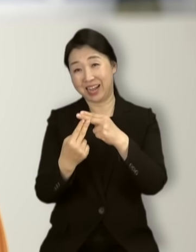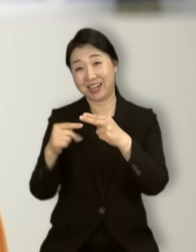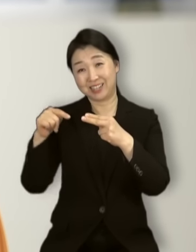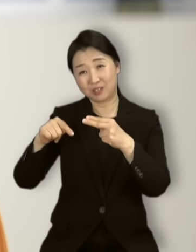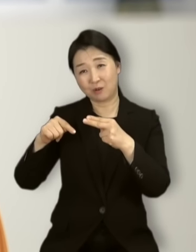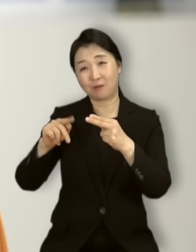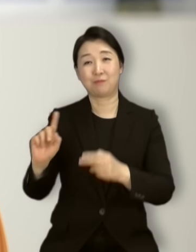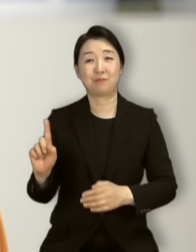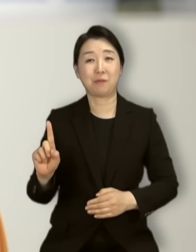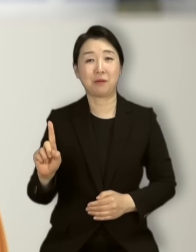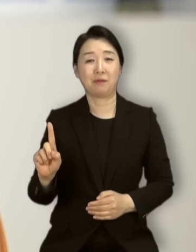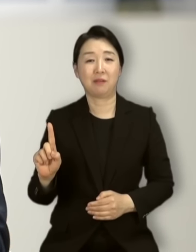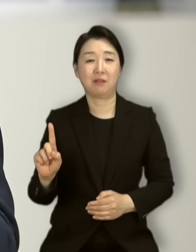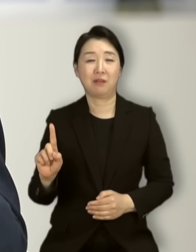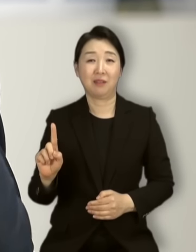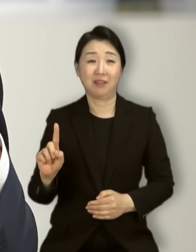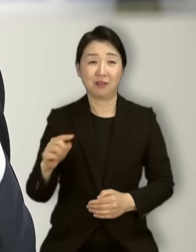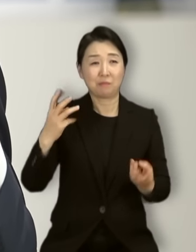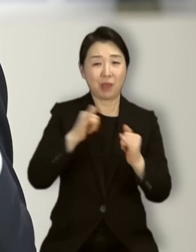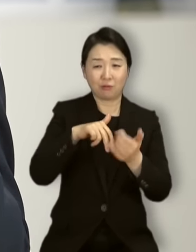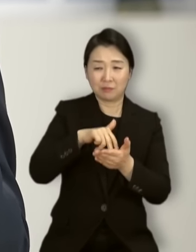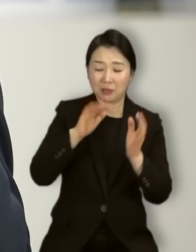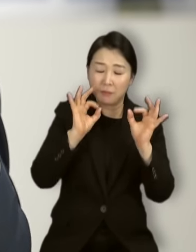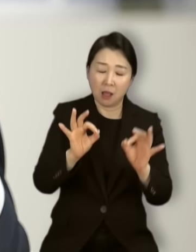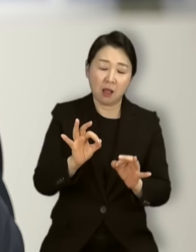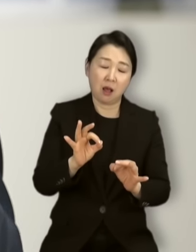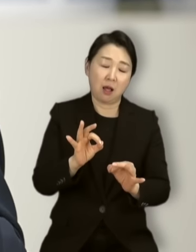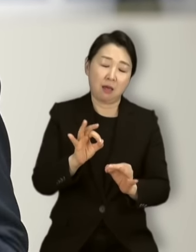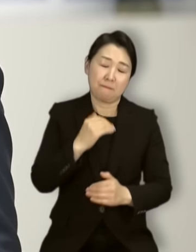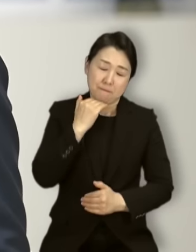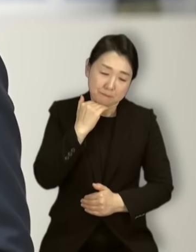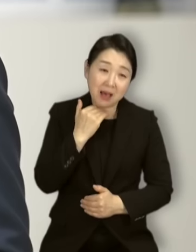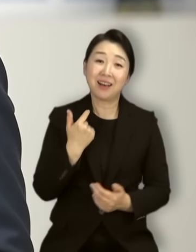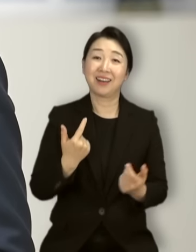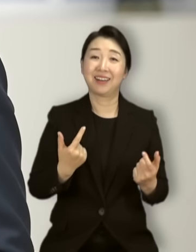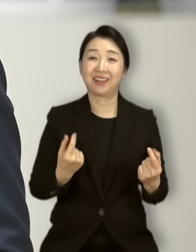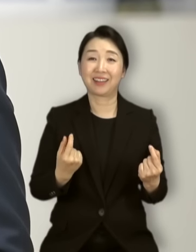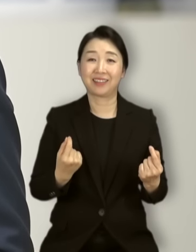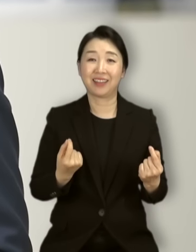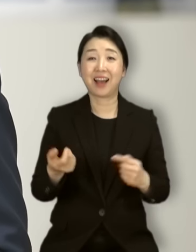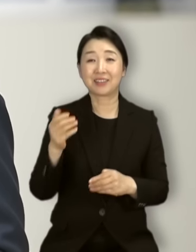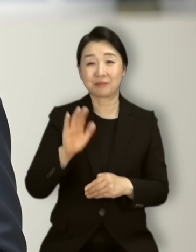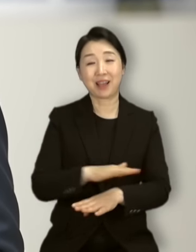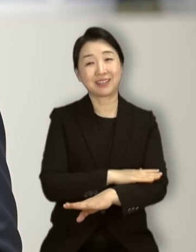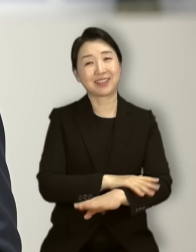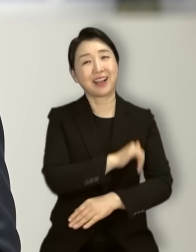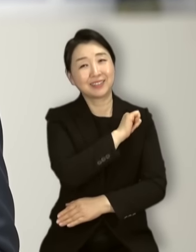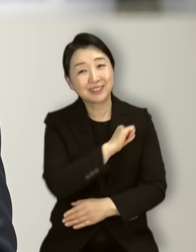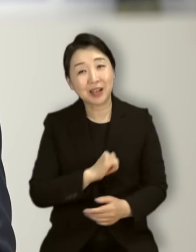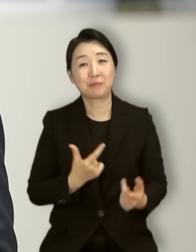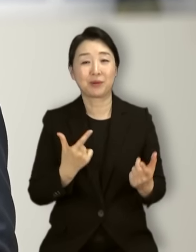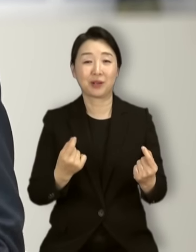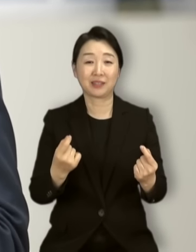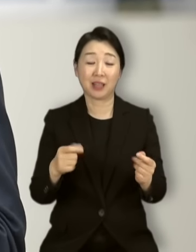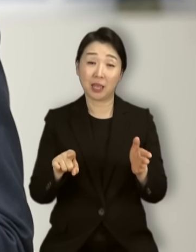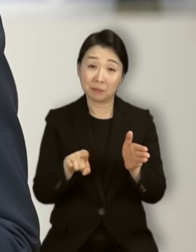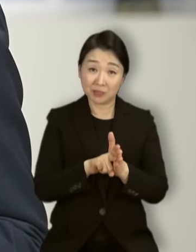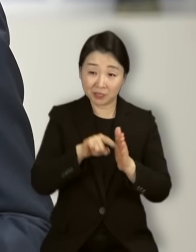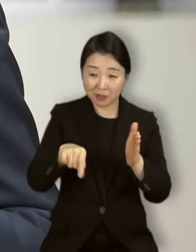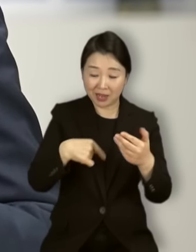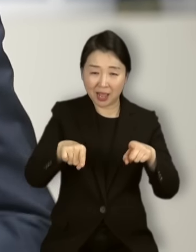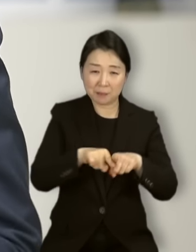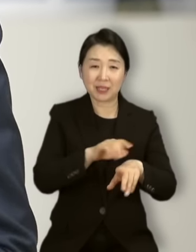가는 그 길이 굉장히 우리한테 길잖아요 근데 그 시간을 참 잘 버티시고